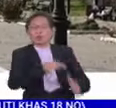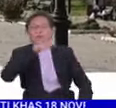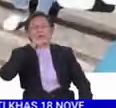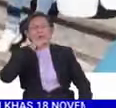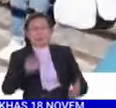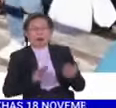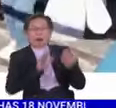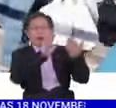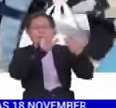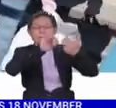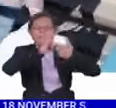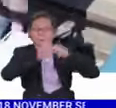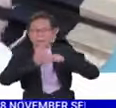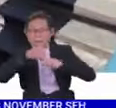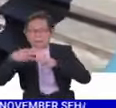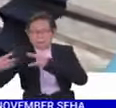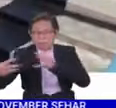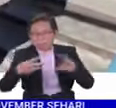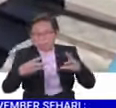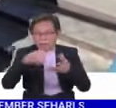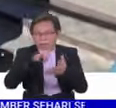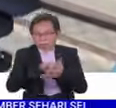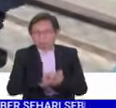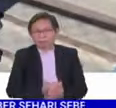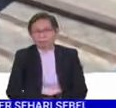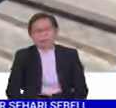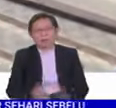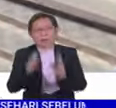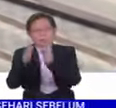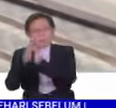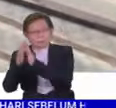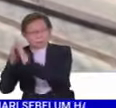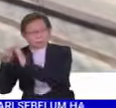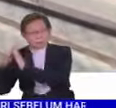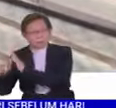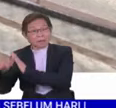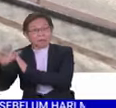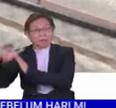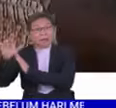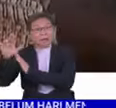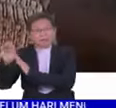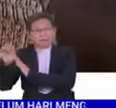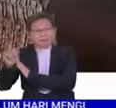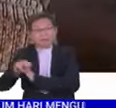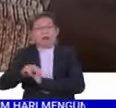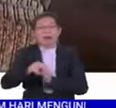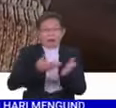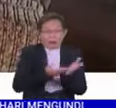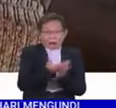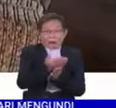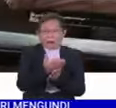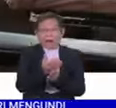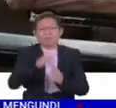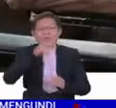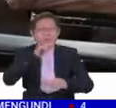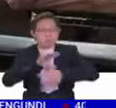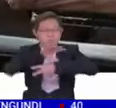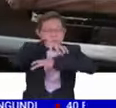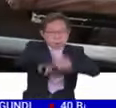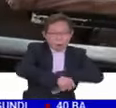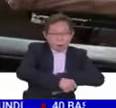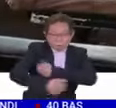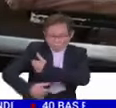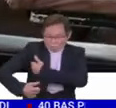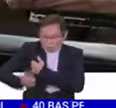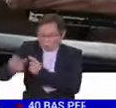Moskow menghadapi masalah dalam peperangan berkenaan. Bandar Kherson adalah hub pertama ditawan Rusia semasa operasi